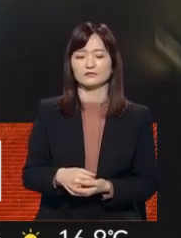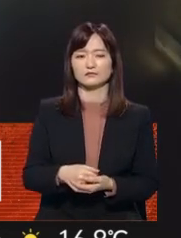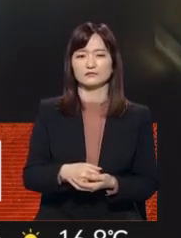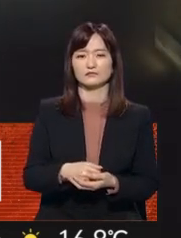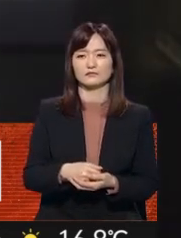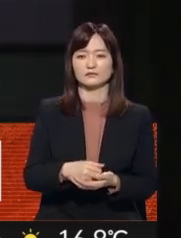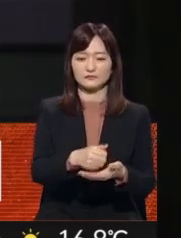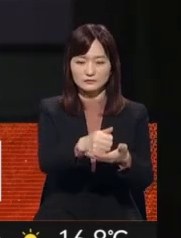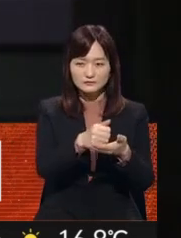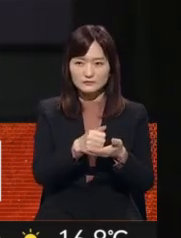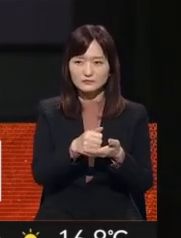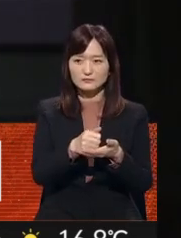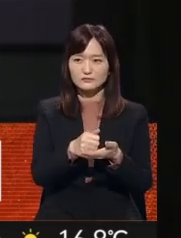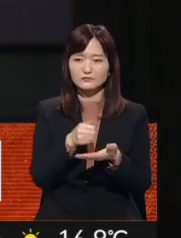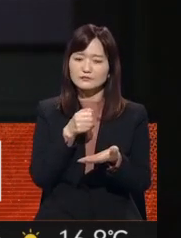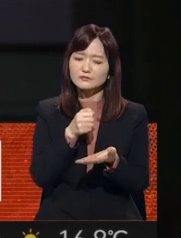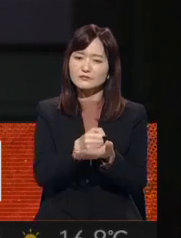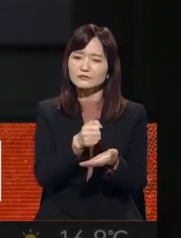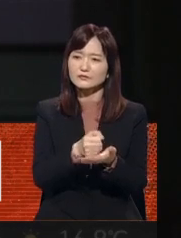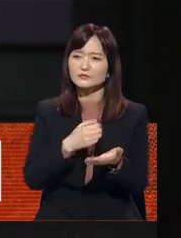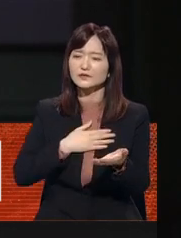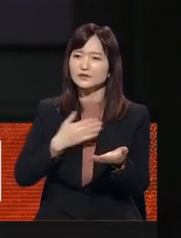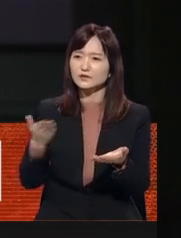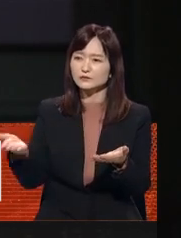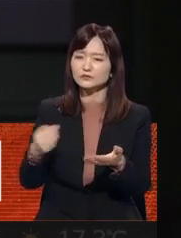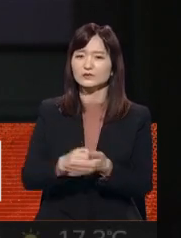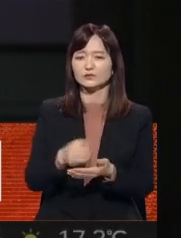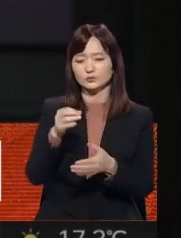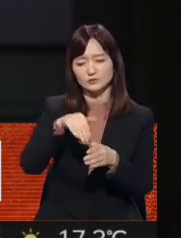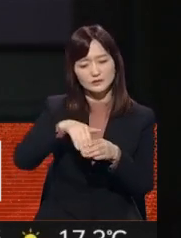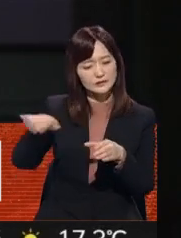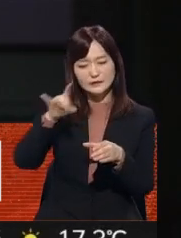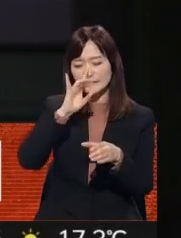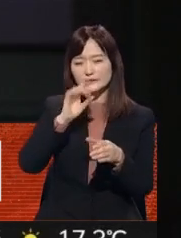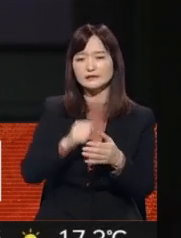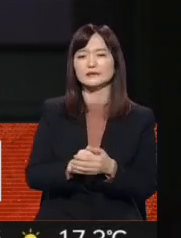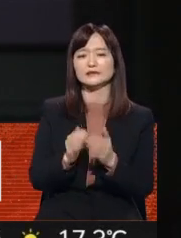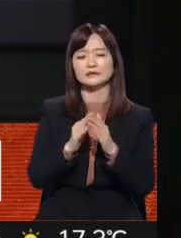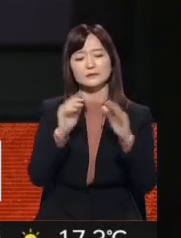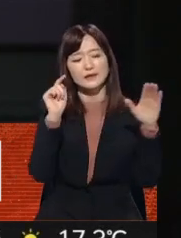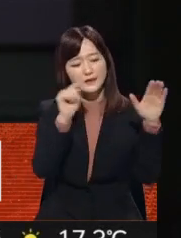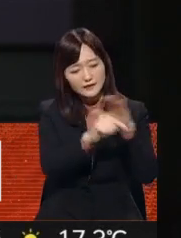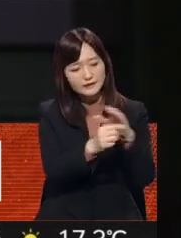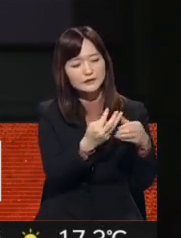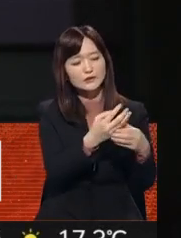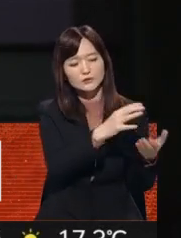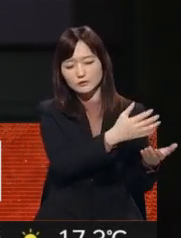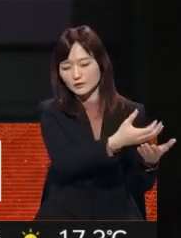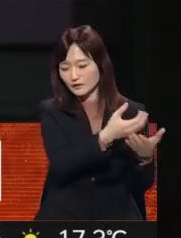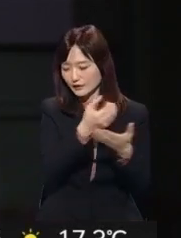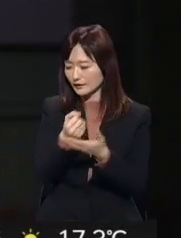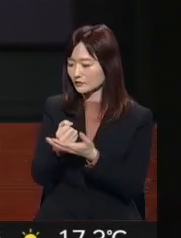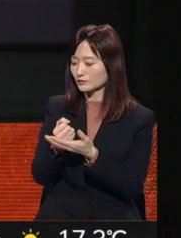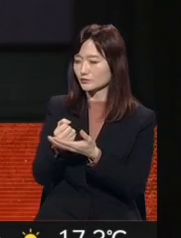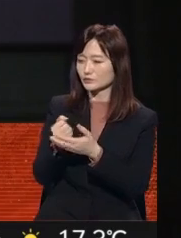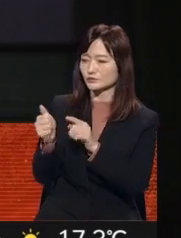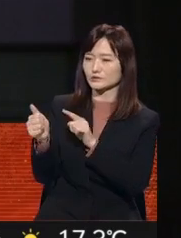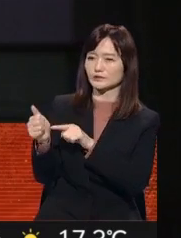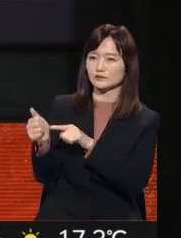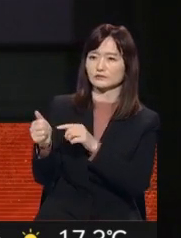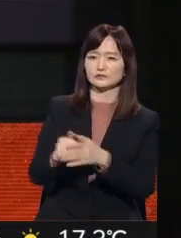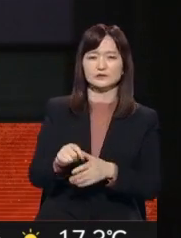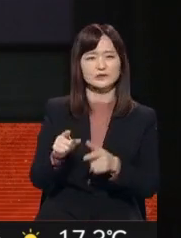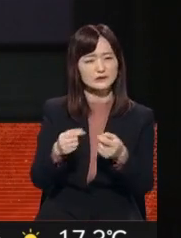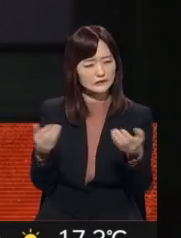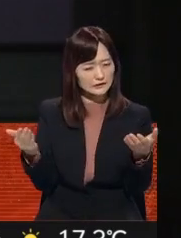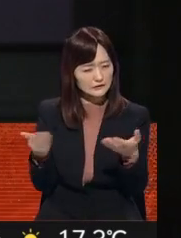이 승객이 이체가 안 된다면서 집 가서 현금을 가지고 오겠다 이렇게 요구를 한 겁니다. 그래서 기사님이 약간 이것 좀 이런 일이 좀